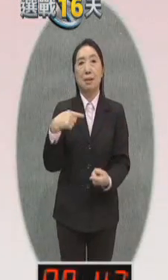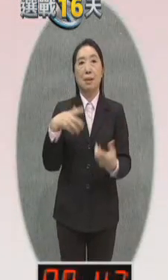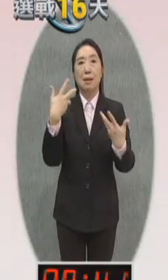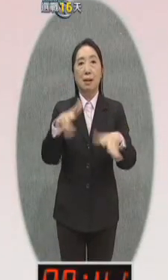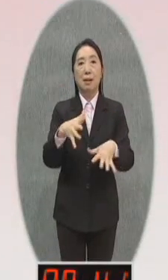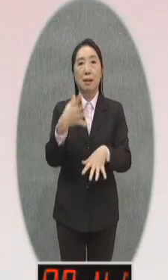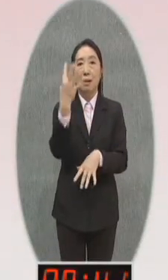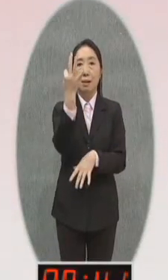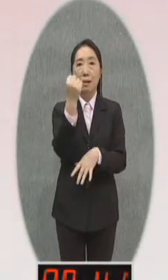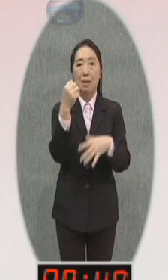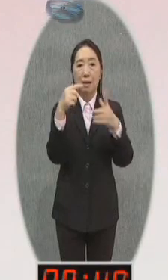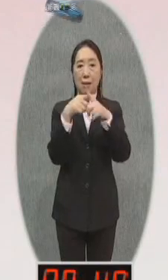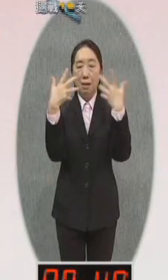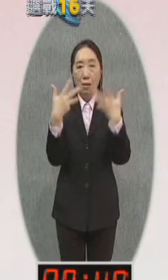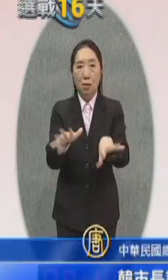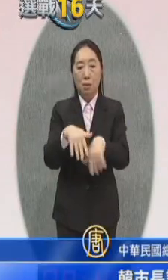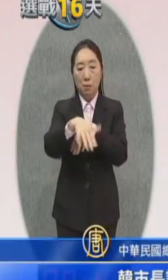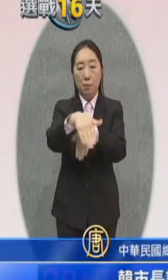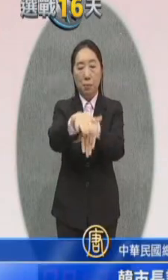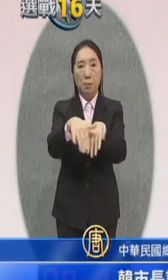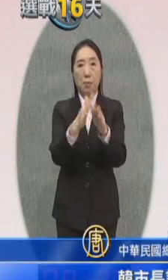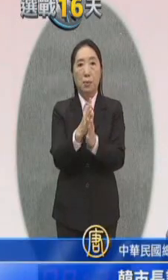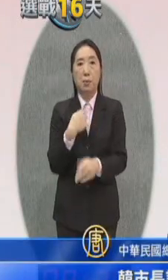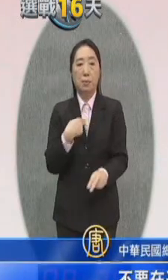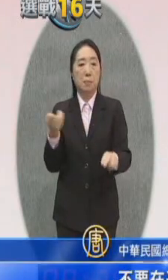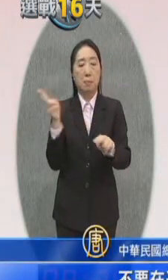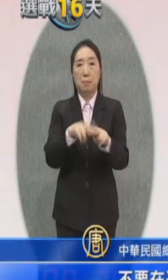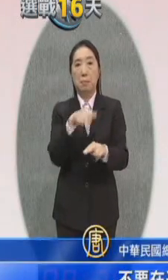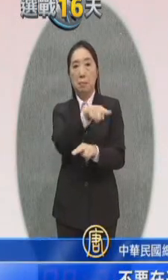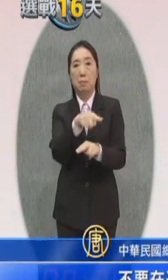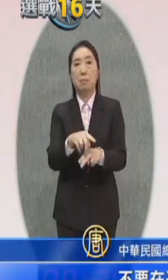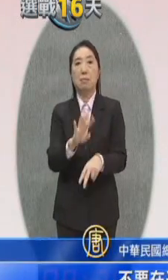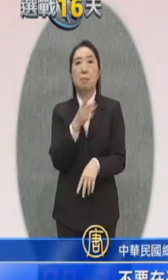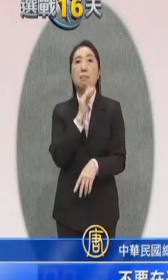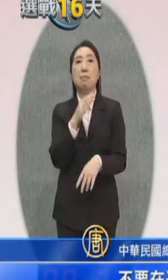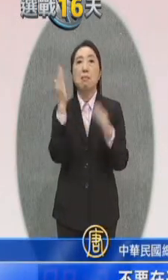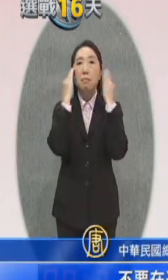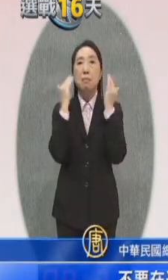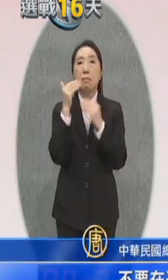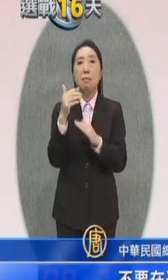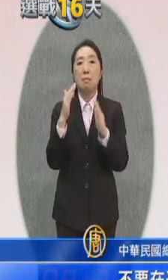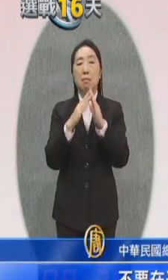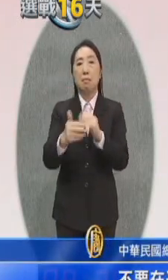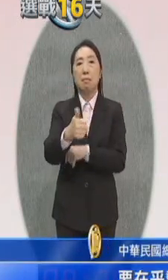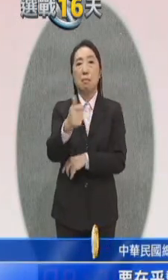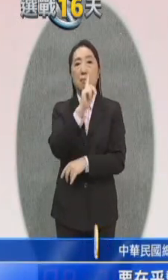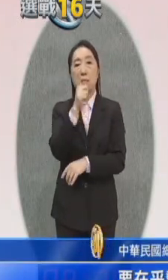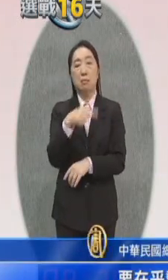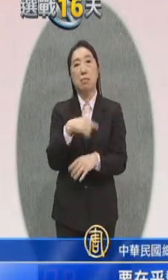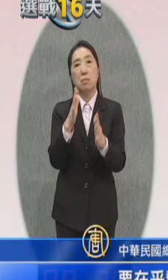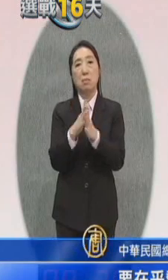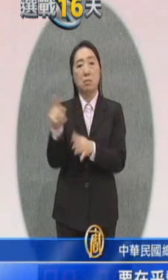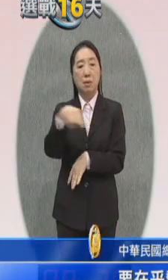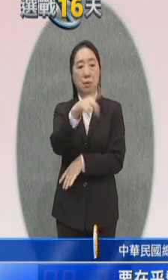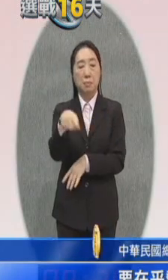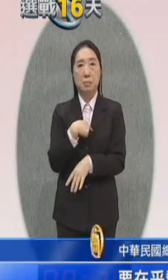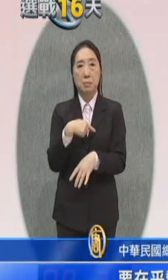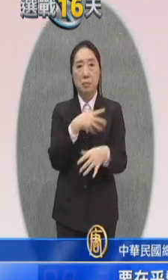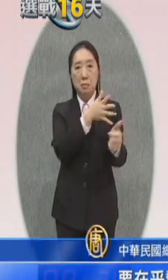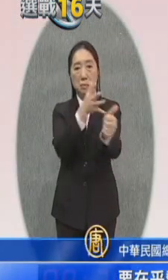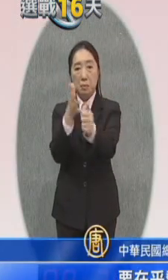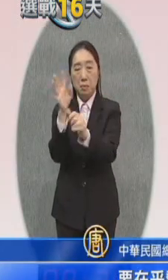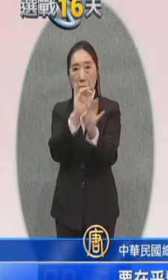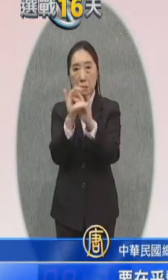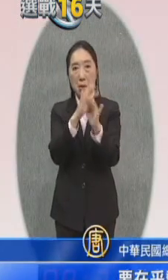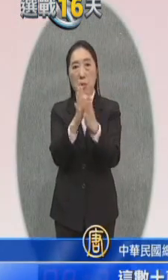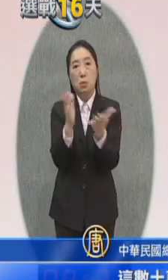人上街头就是民心。 韩市长说过，不要在乎冷冰冰的民调，要在乎热乎乎的